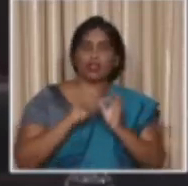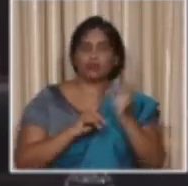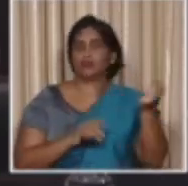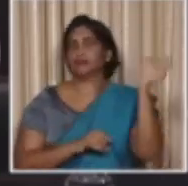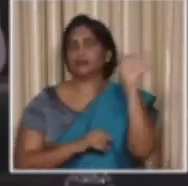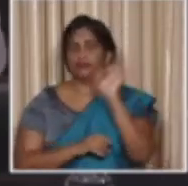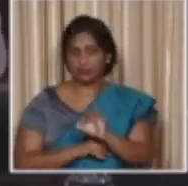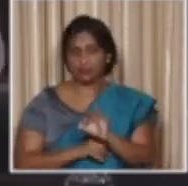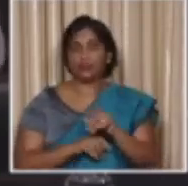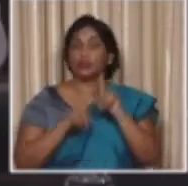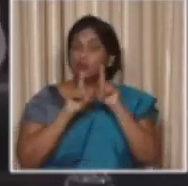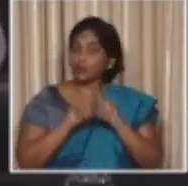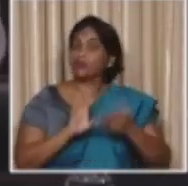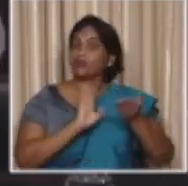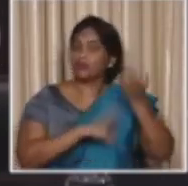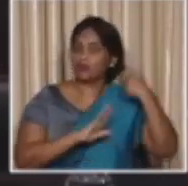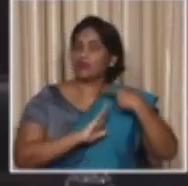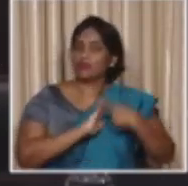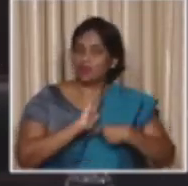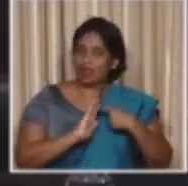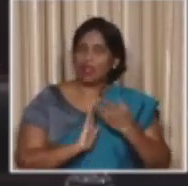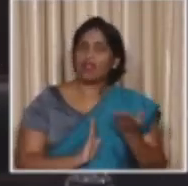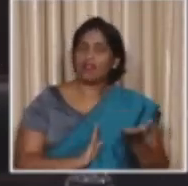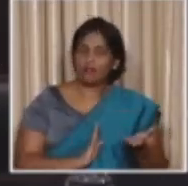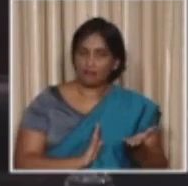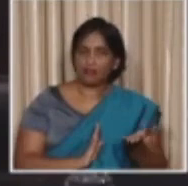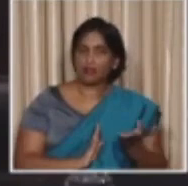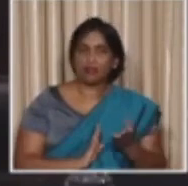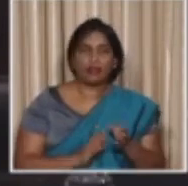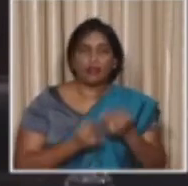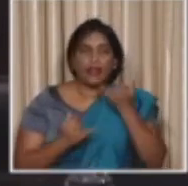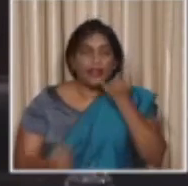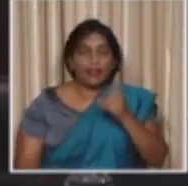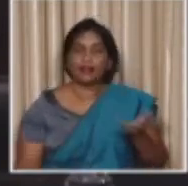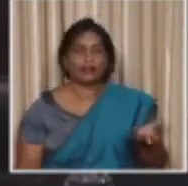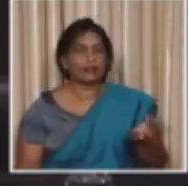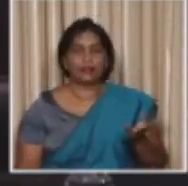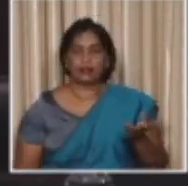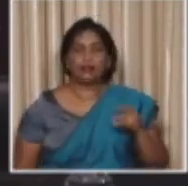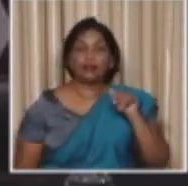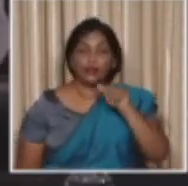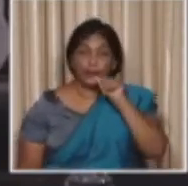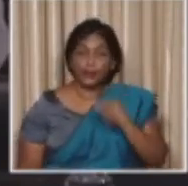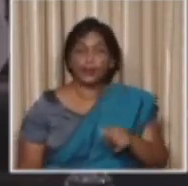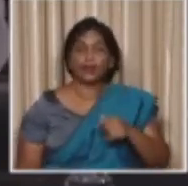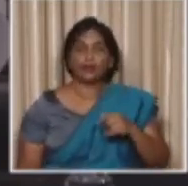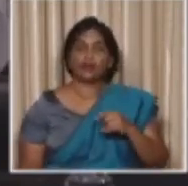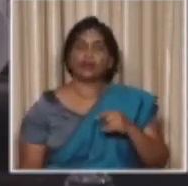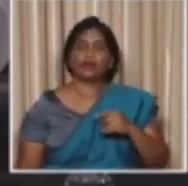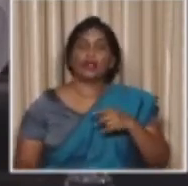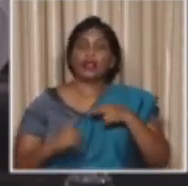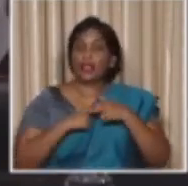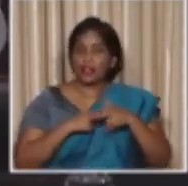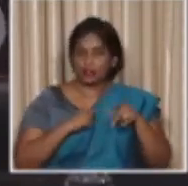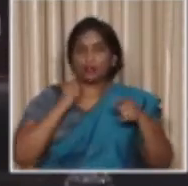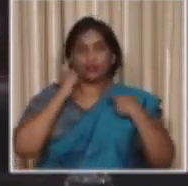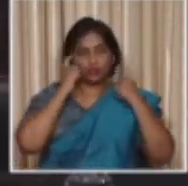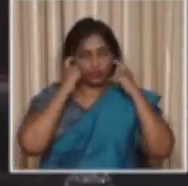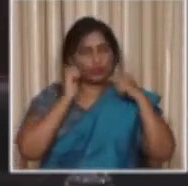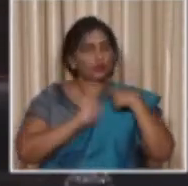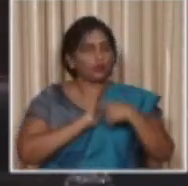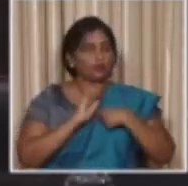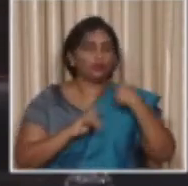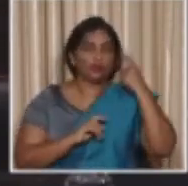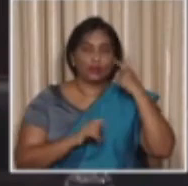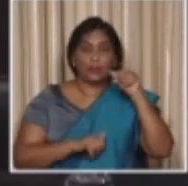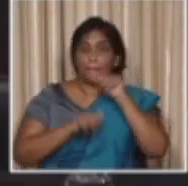කරේ. ඉතින් එහෙම ඉතිහාසයක් අපේ රටේ තියෙන. ඉතින් ඒක නිකන් ඇති වුණා නෙමෙයි. ඒක ඇති වෙන්න හේතුවක් තිබුණා. ඉතින් අපි කවුරුත් දන්න රටම දන්න දේ